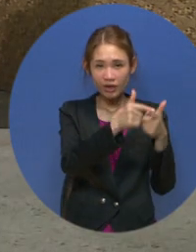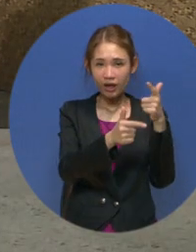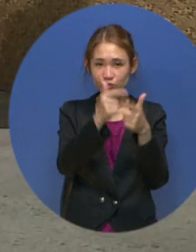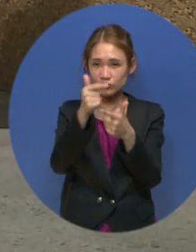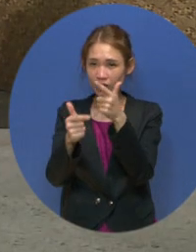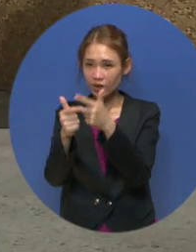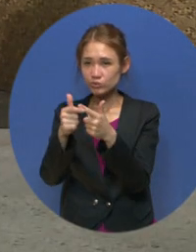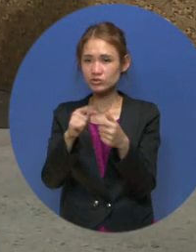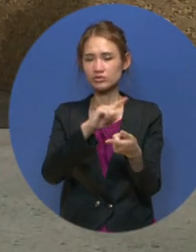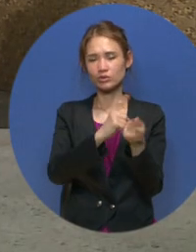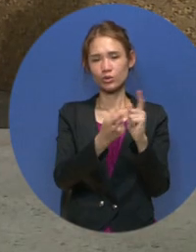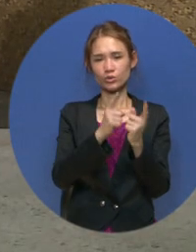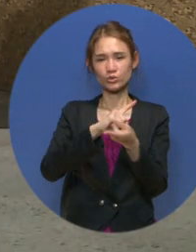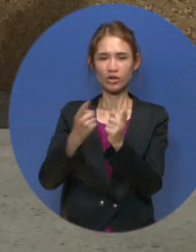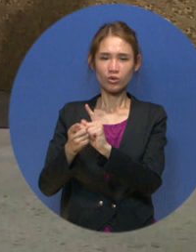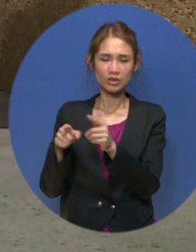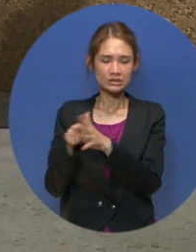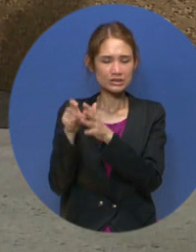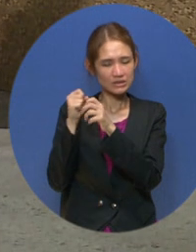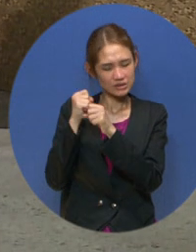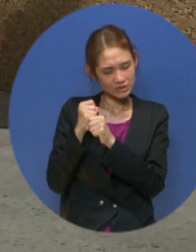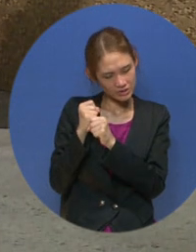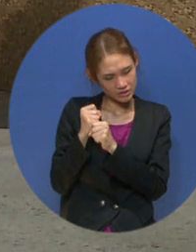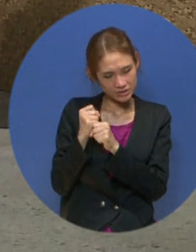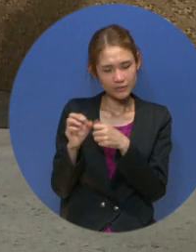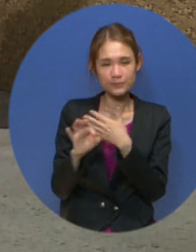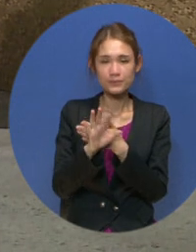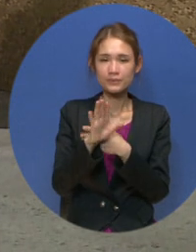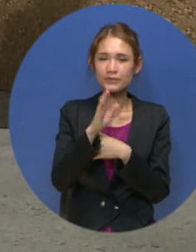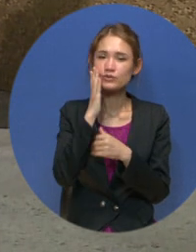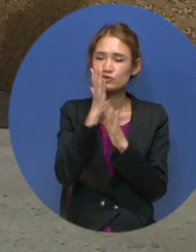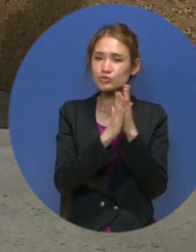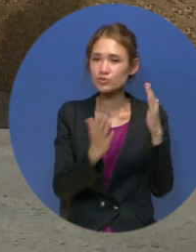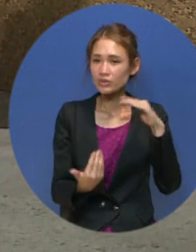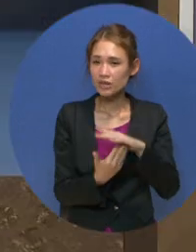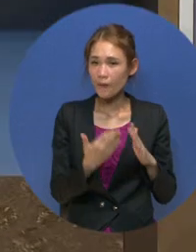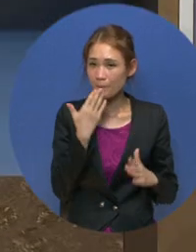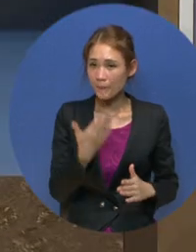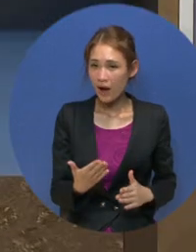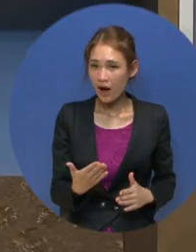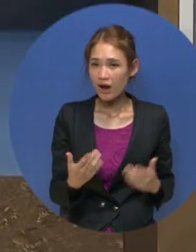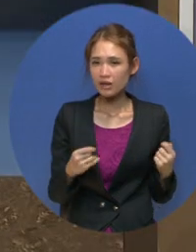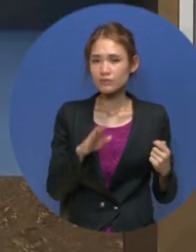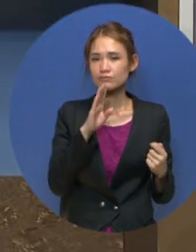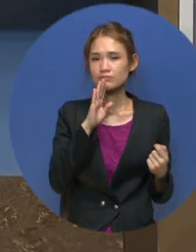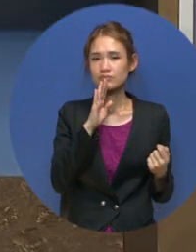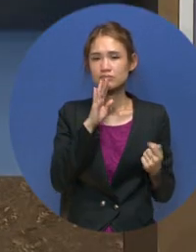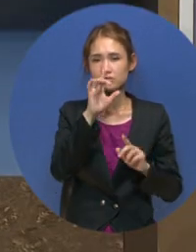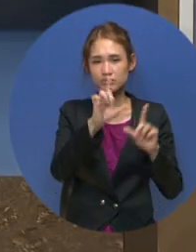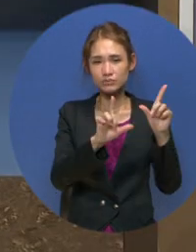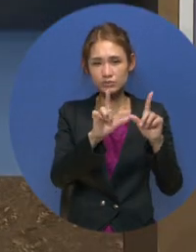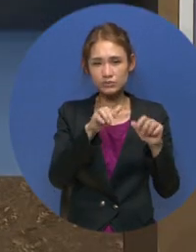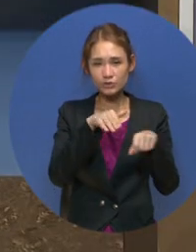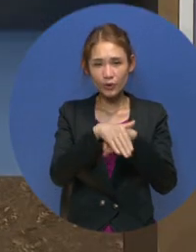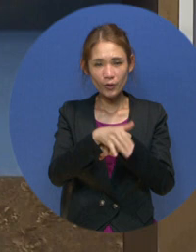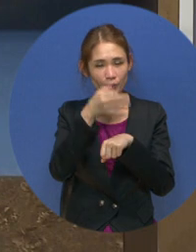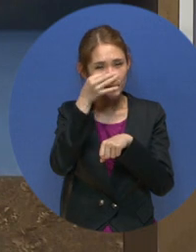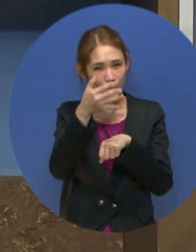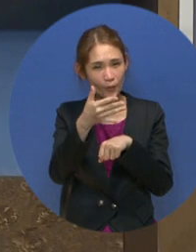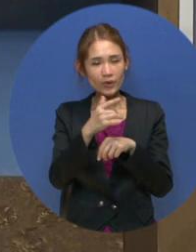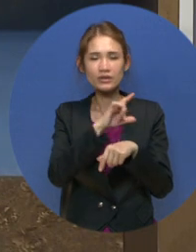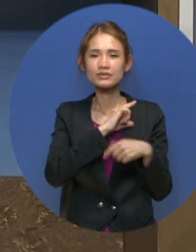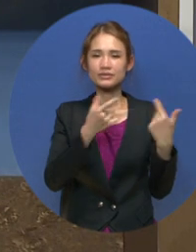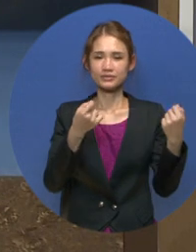나무들끼리도 서로를 네. 의지하면서 네, 그렇게 맞습니다. 또 숲을 이루고 있잖아요. 네네. 또 그런 모습을 또 형상화한 네. 또 예쁜 이름인 것